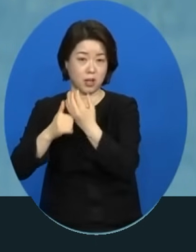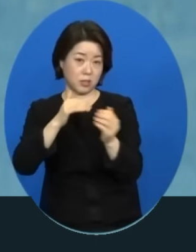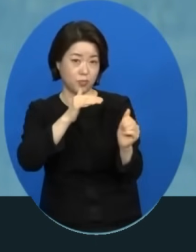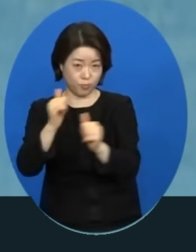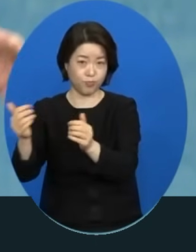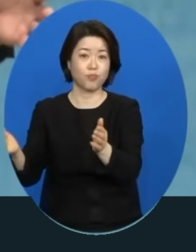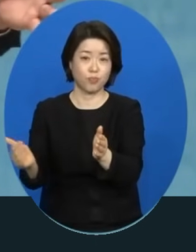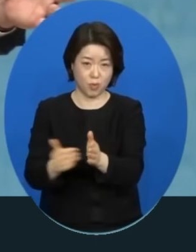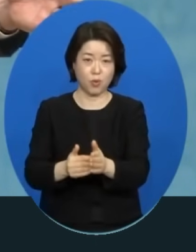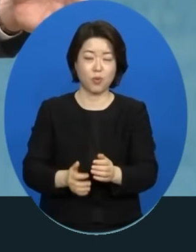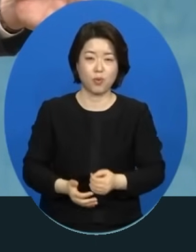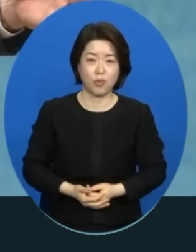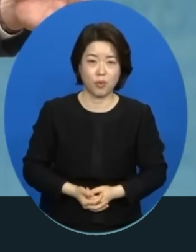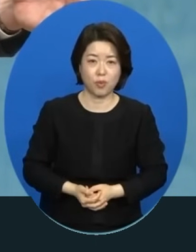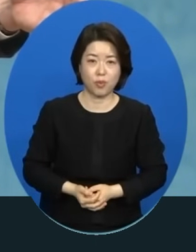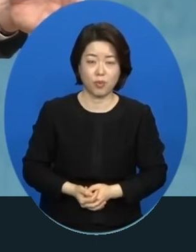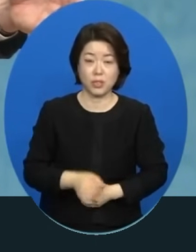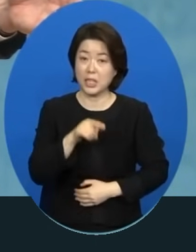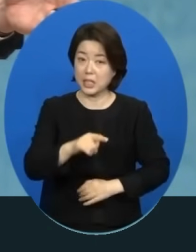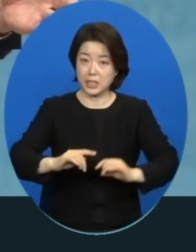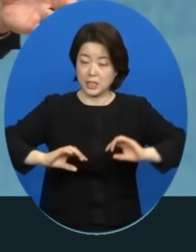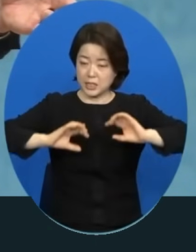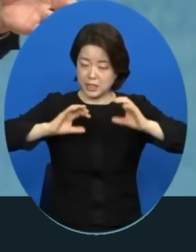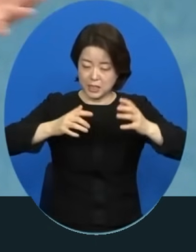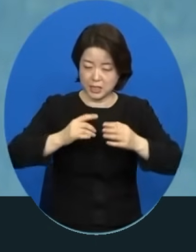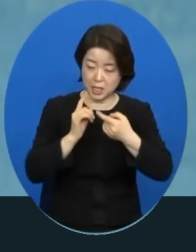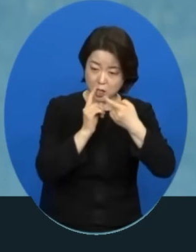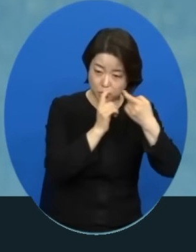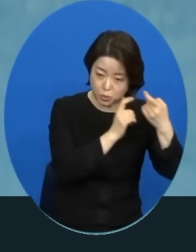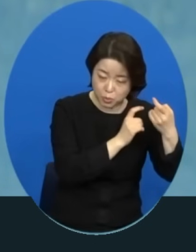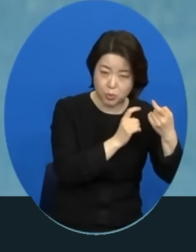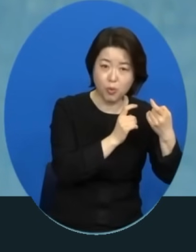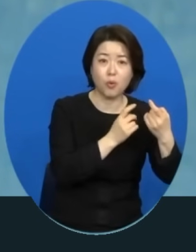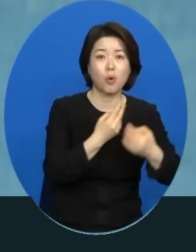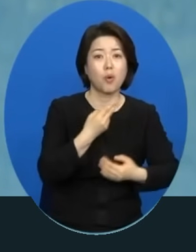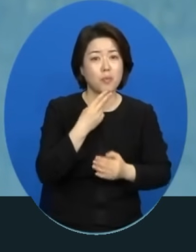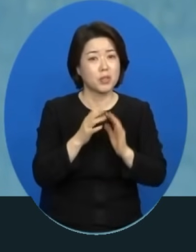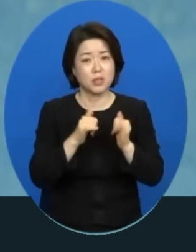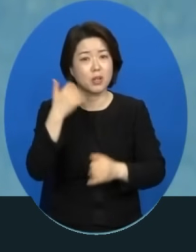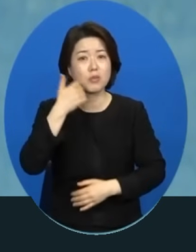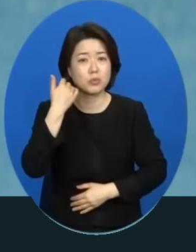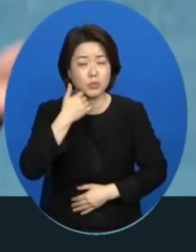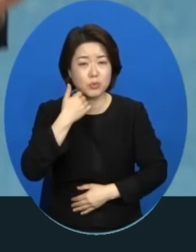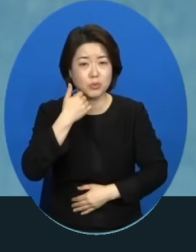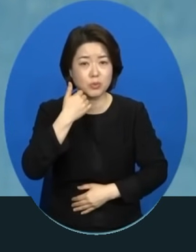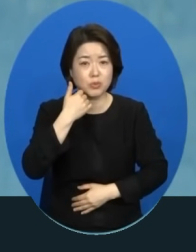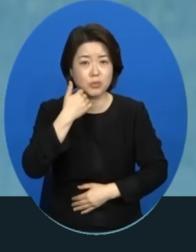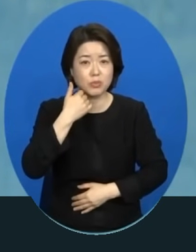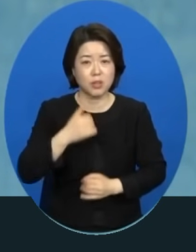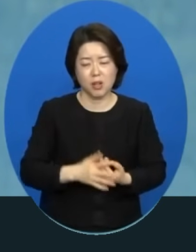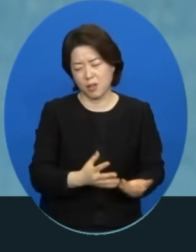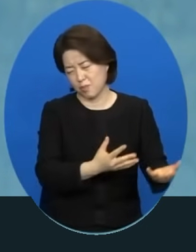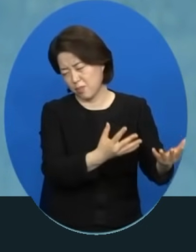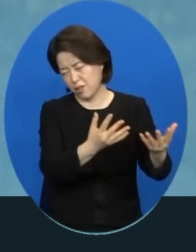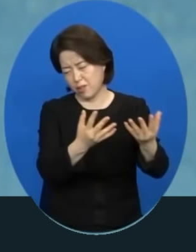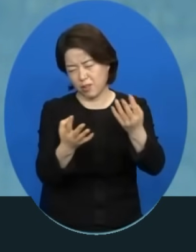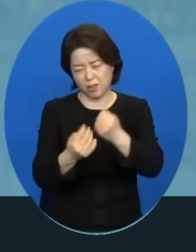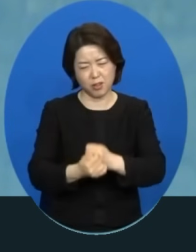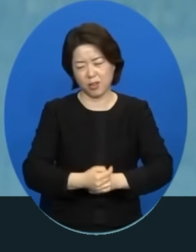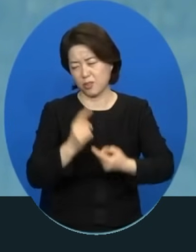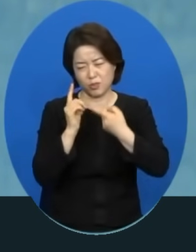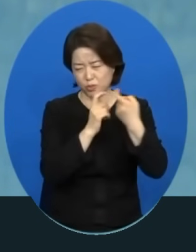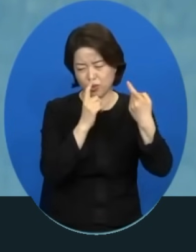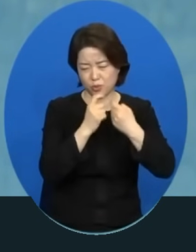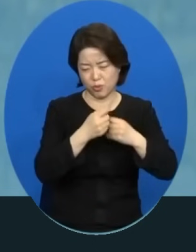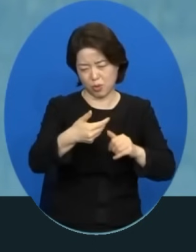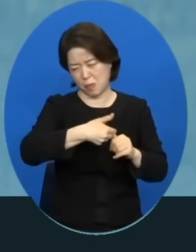자 그런데 사실 우리가 이런 세상의 유혹을 받지 않을 사람이 어디 있겠습니까? 너무나 많은 영향을 우리가 받고